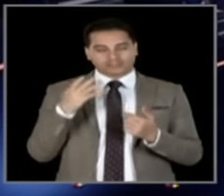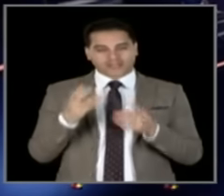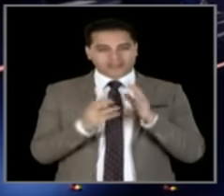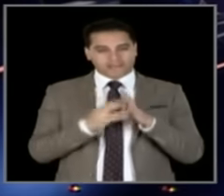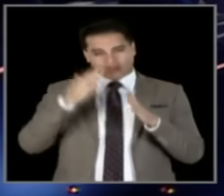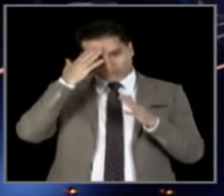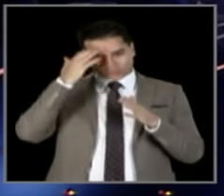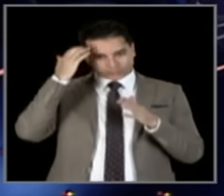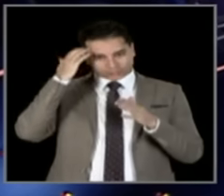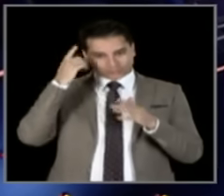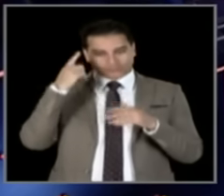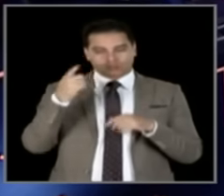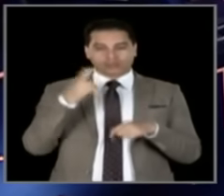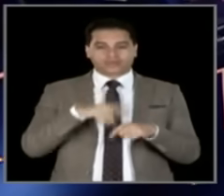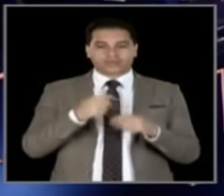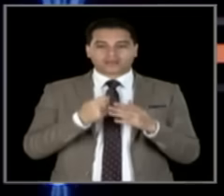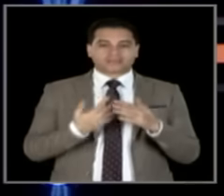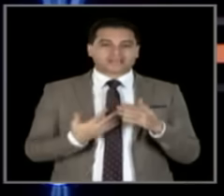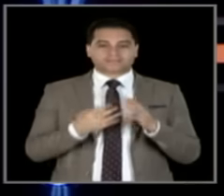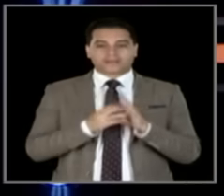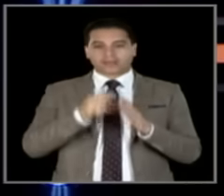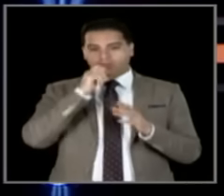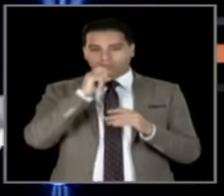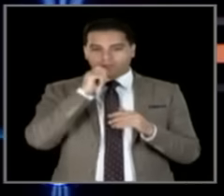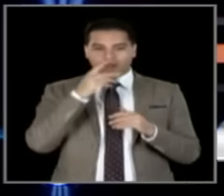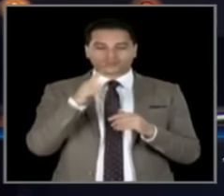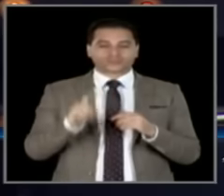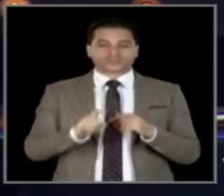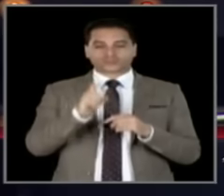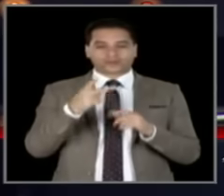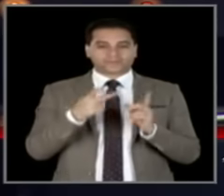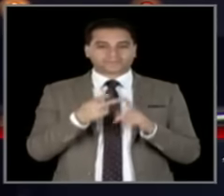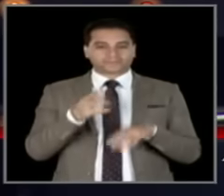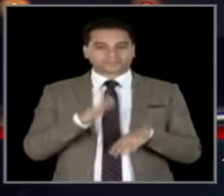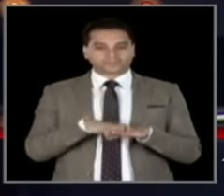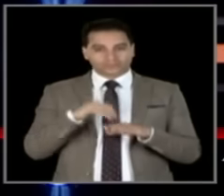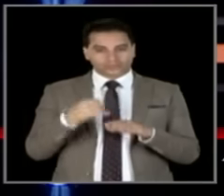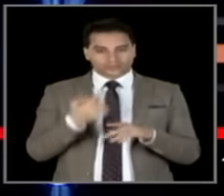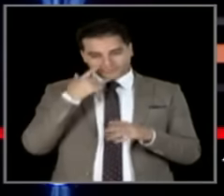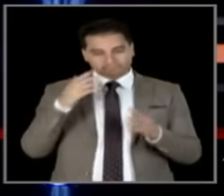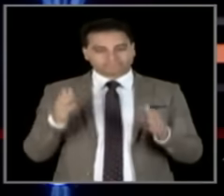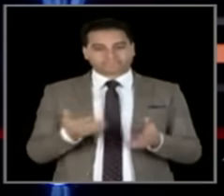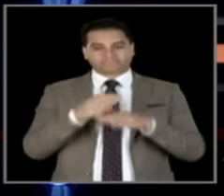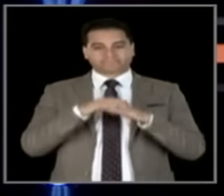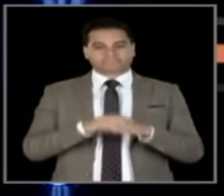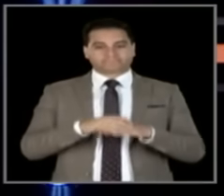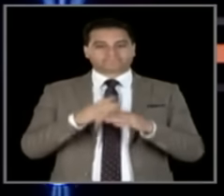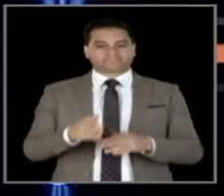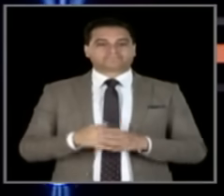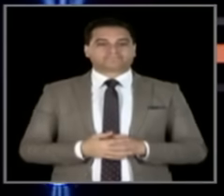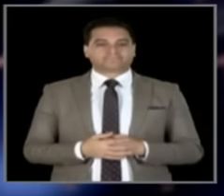جامعة أسيوط ناقص 5 جامعة دمياط. دمياط جوكر؟ جوكر إن شاء الله. دوسوا على